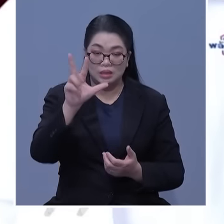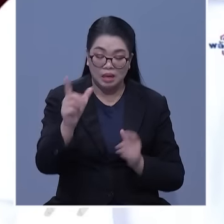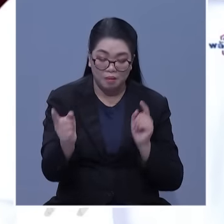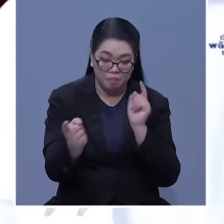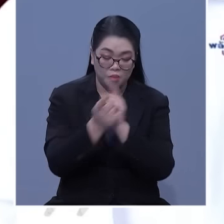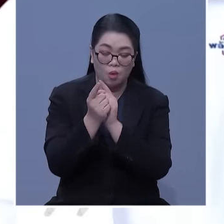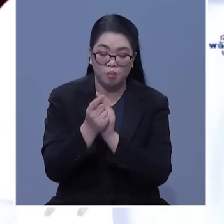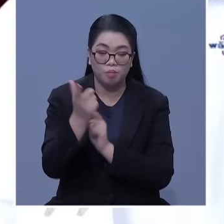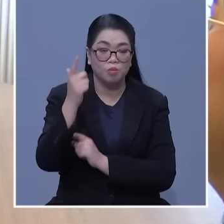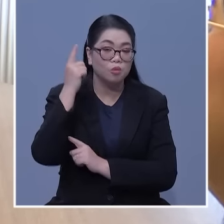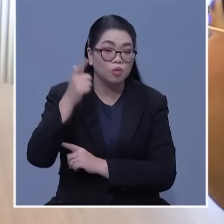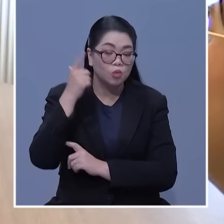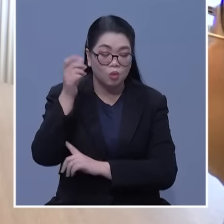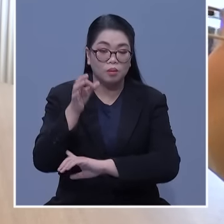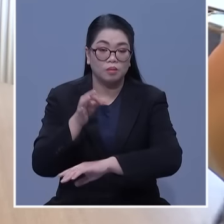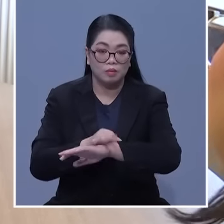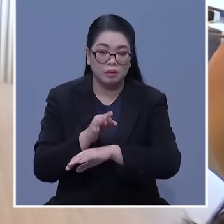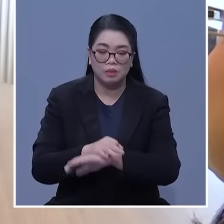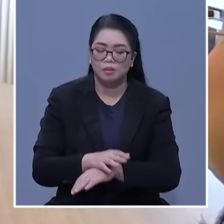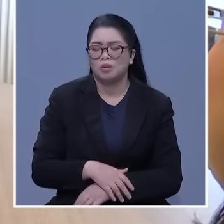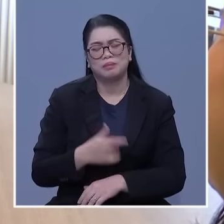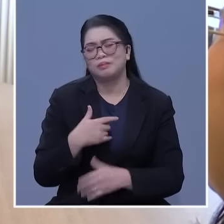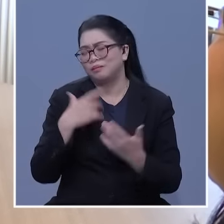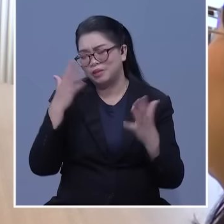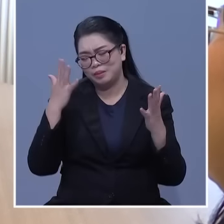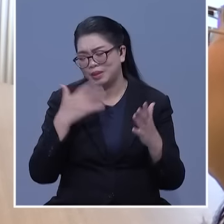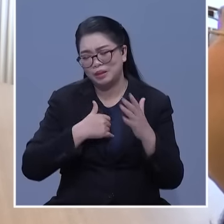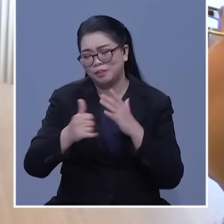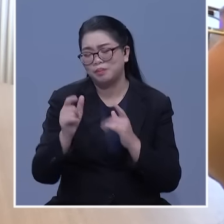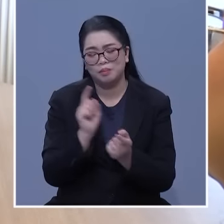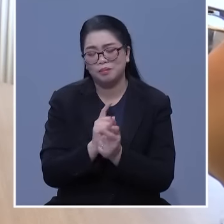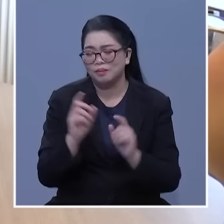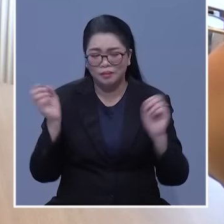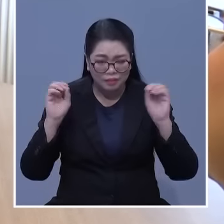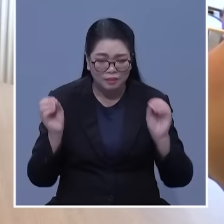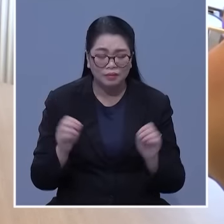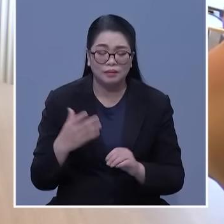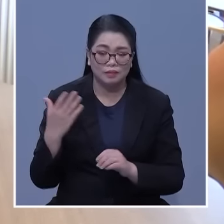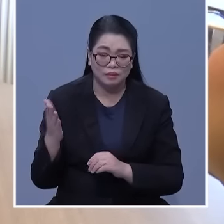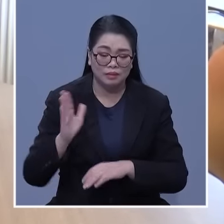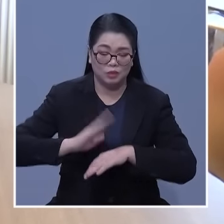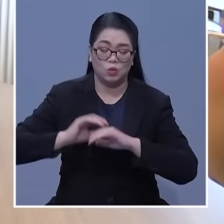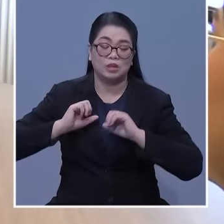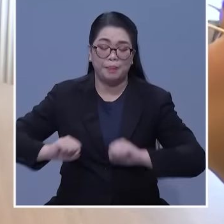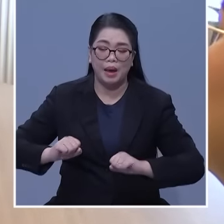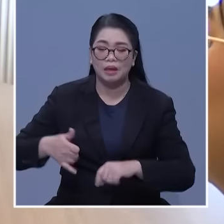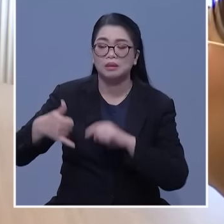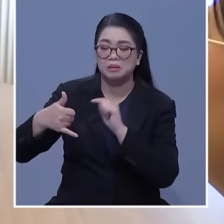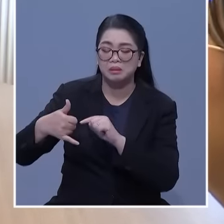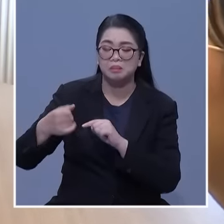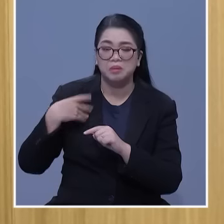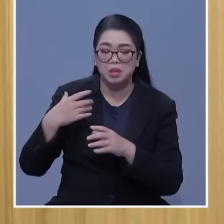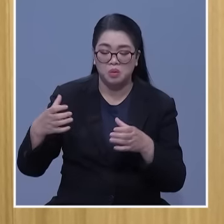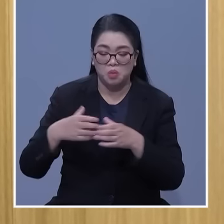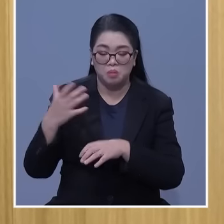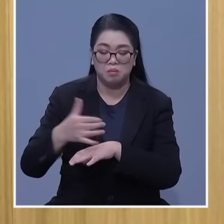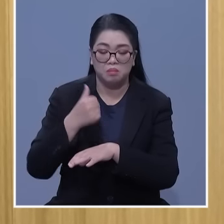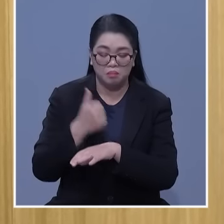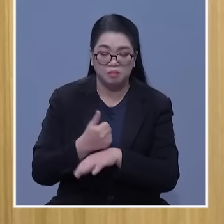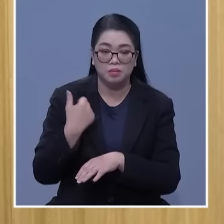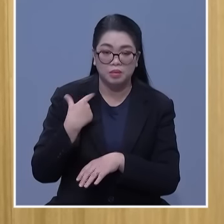งป้อมคุณศิระยืนยันว่าไม่มีทางพร้อมบอกว่าคุณสามารถจะมีสสในมือได้อย่างไรในเมื่อแ